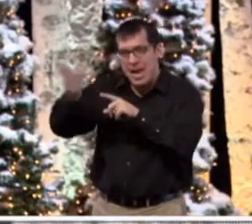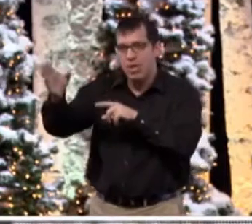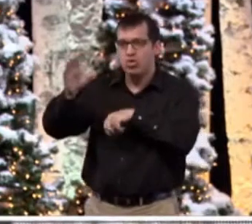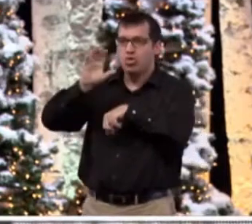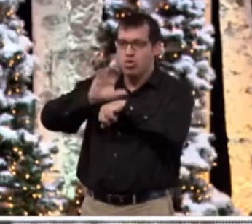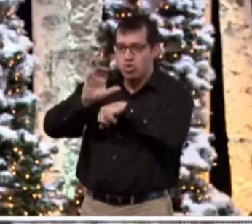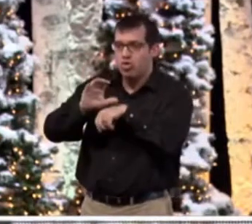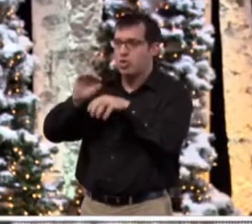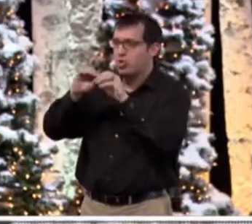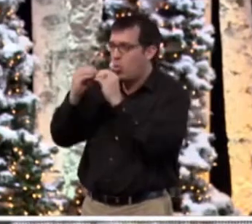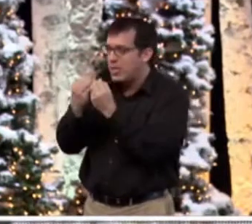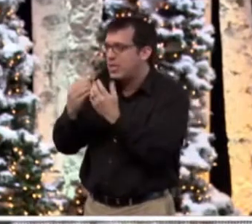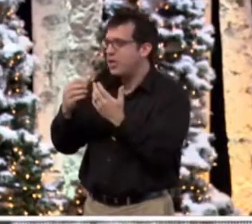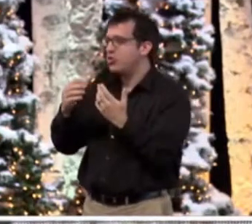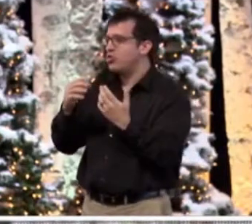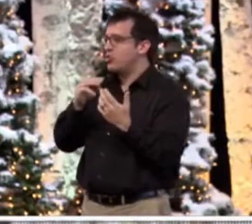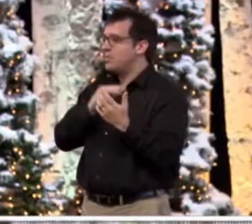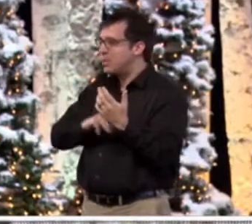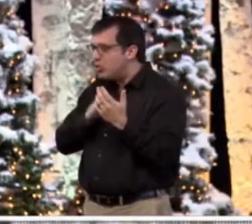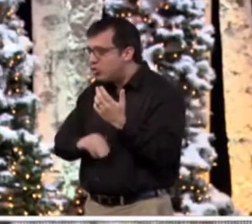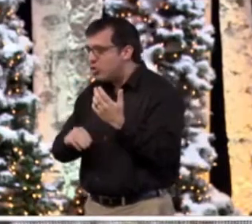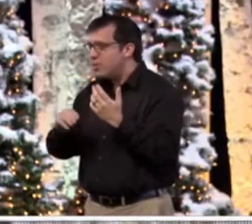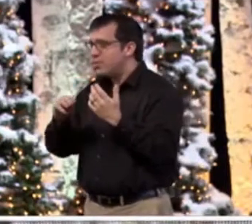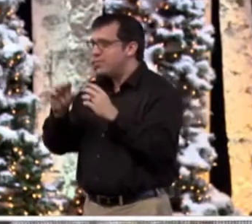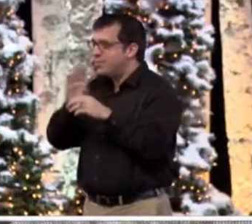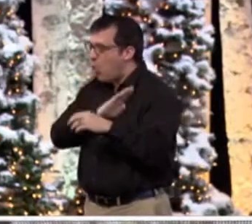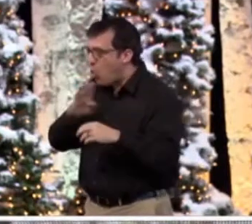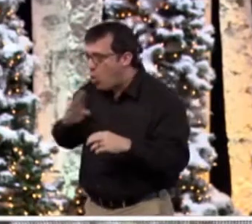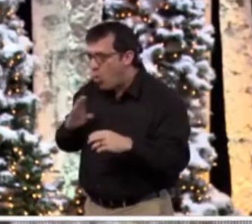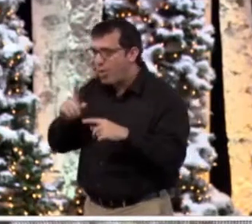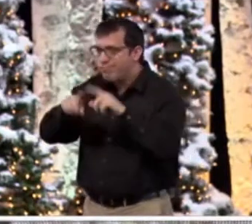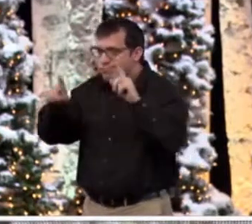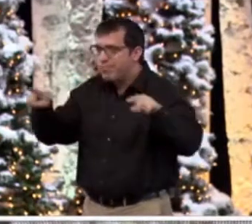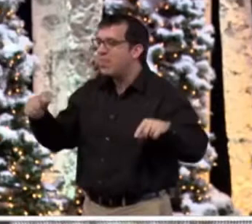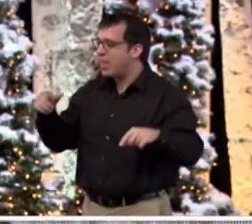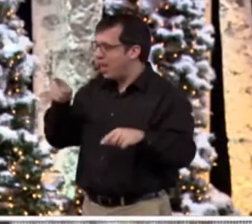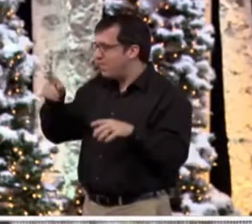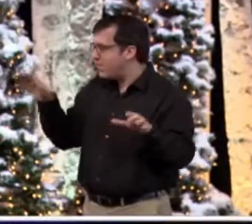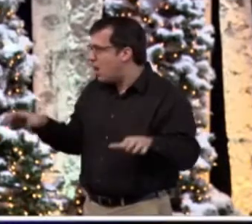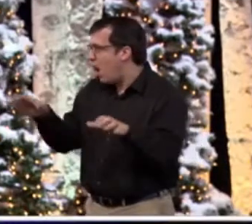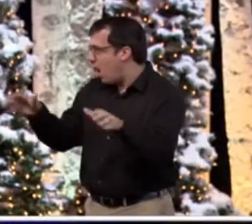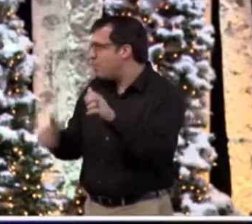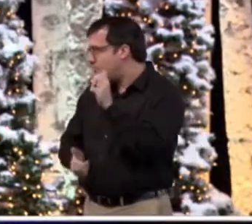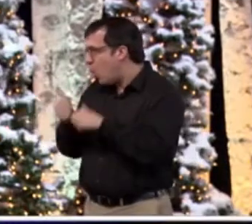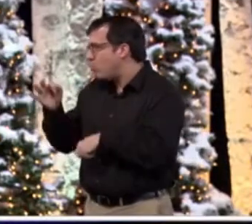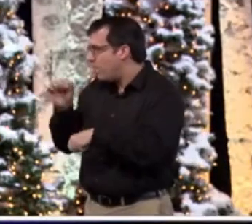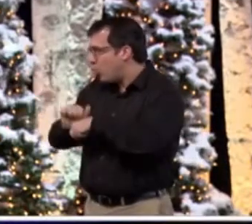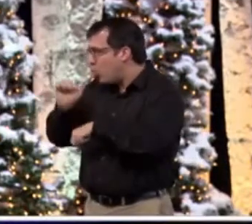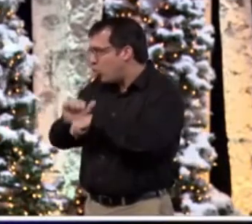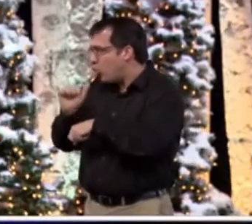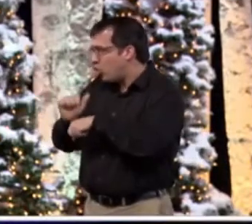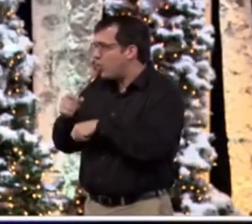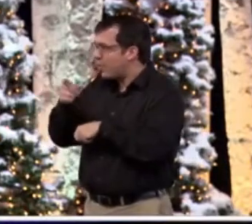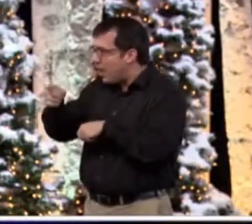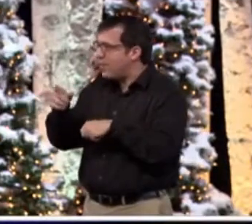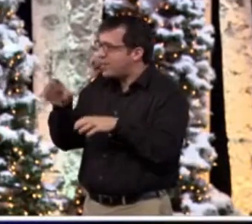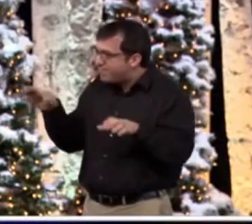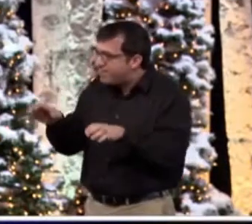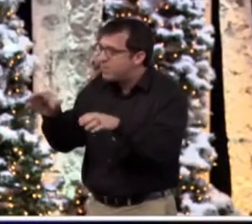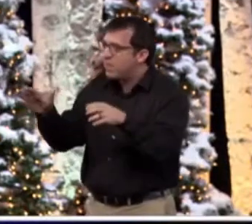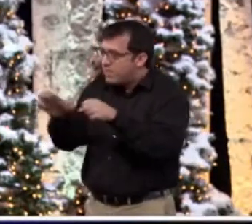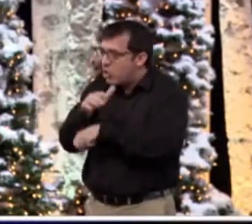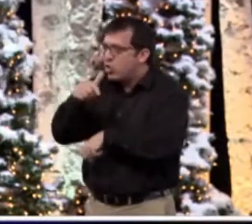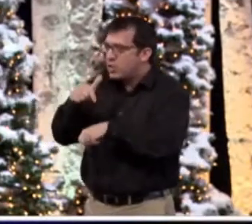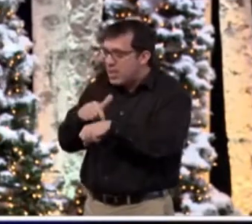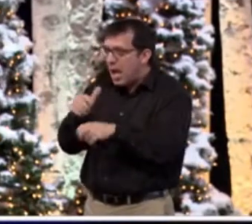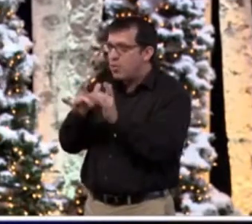र संगठनहरू र एजेन्सीहरू र मिसन बोर्डहरू रहेका छन्, जसले यी विभिन्न जातिहरूको बीचमा